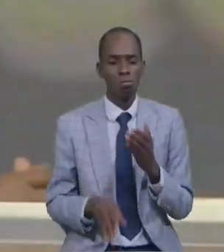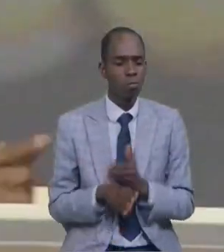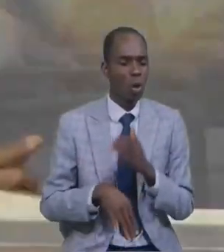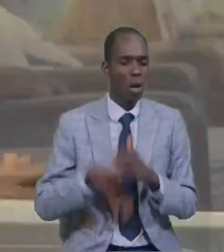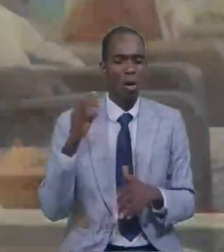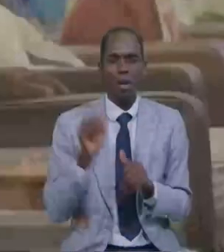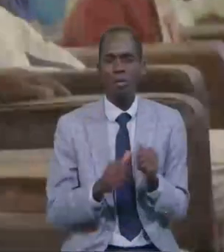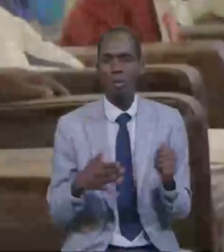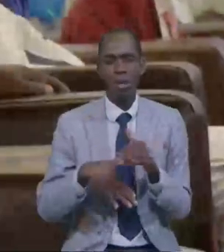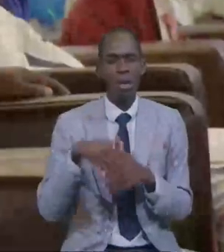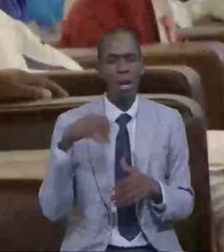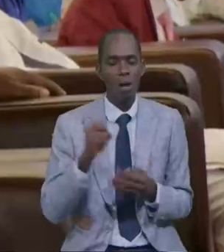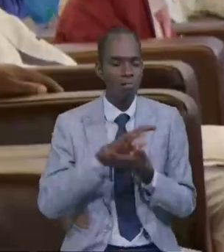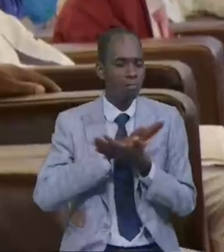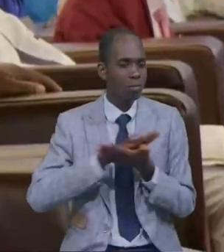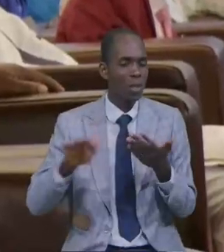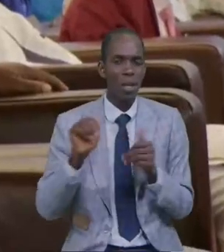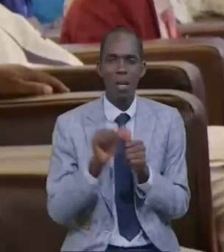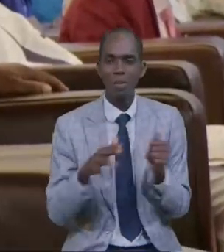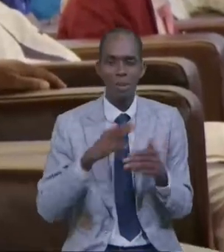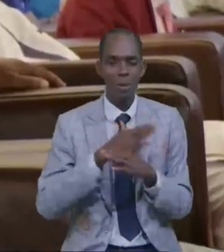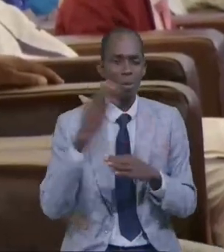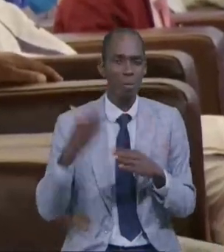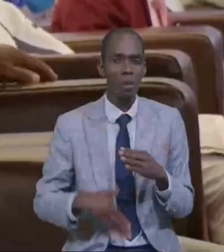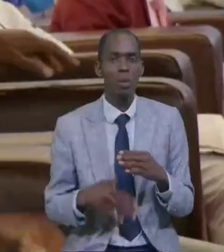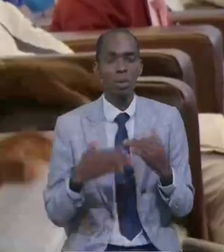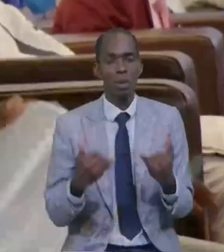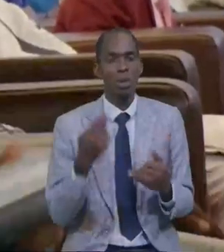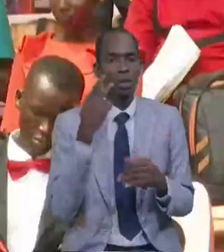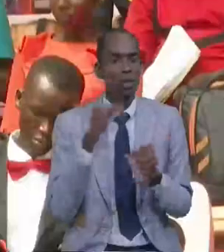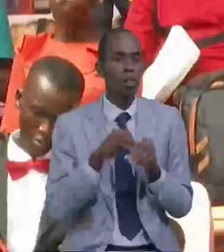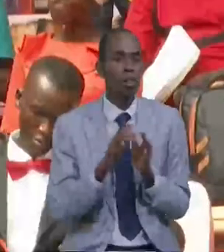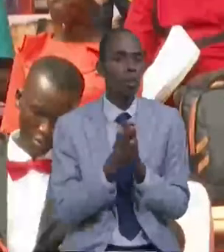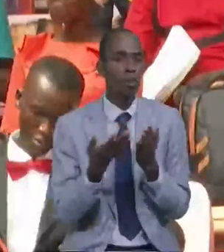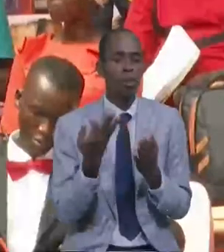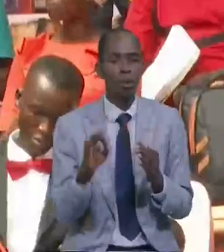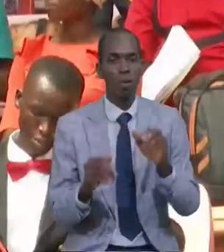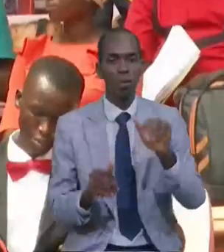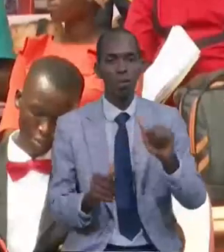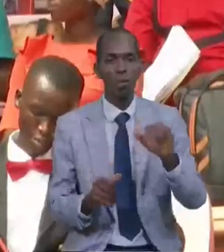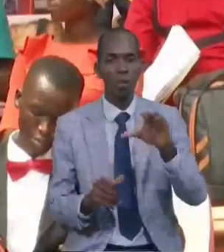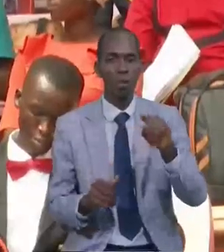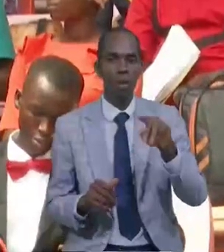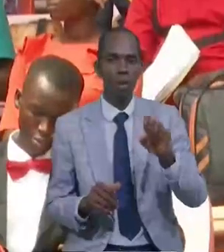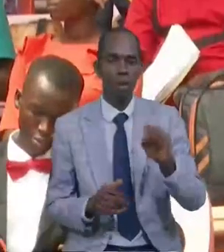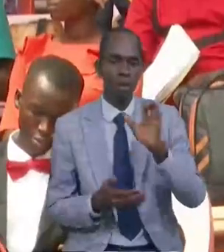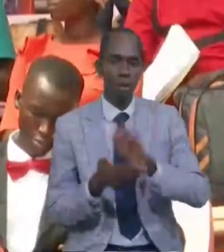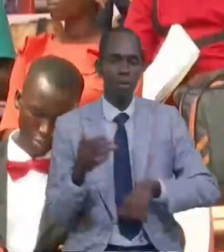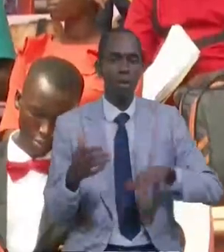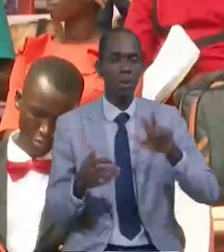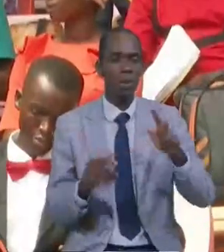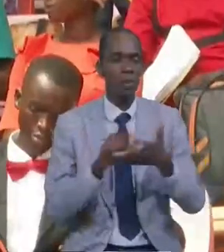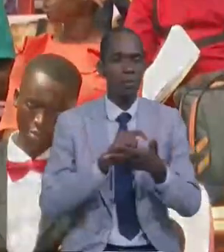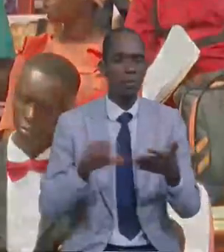3, verset 19. Repentez-vous donc, et que chacun de vous soit converti, afin que vos péchés soient